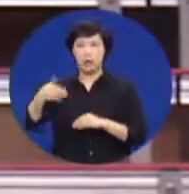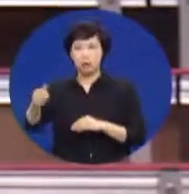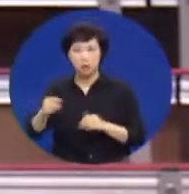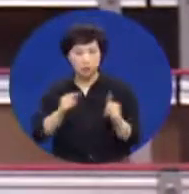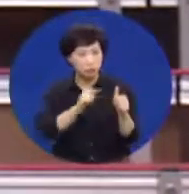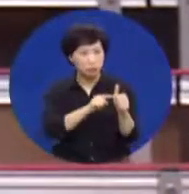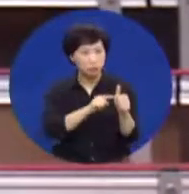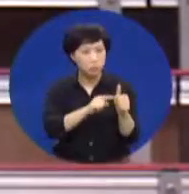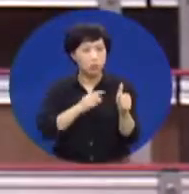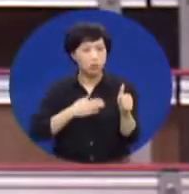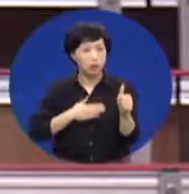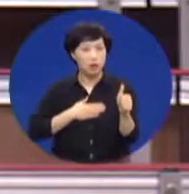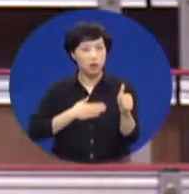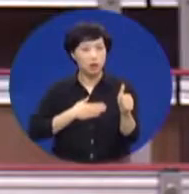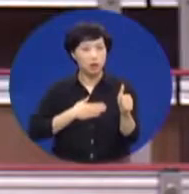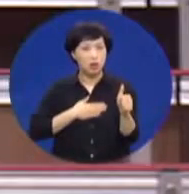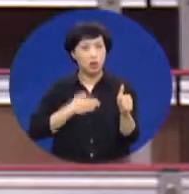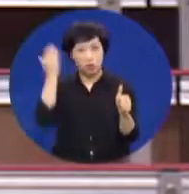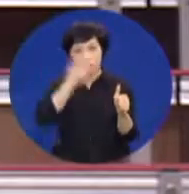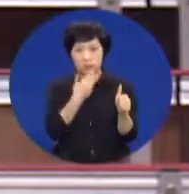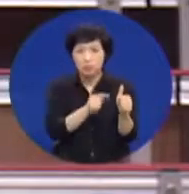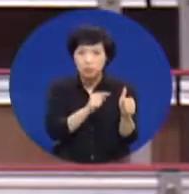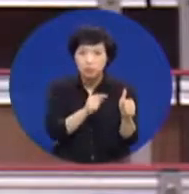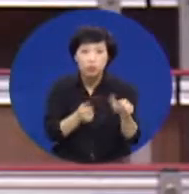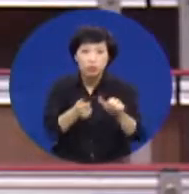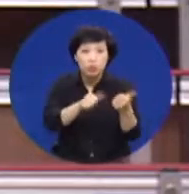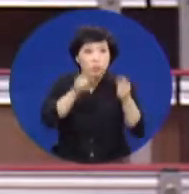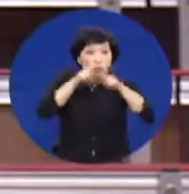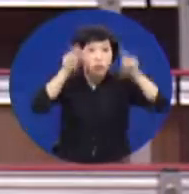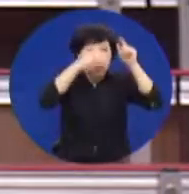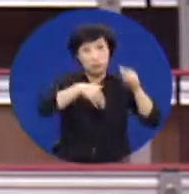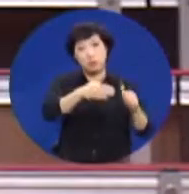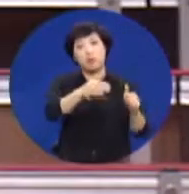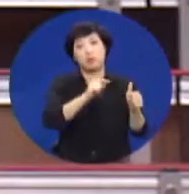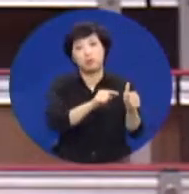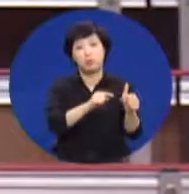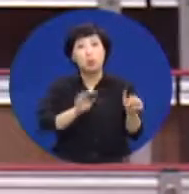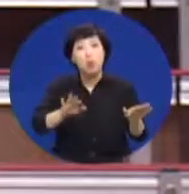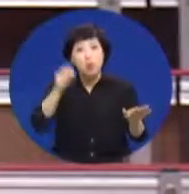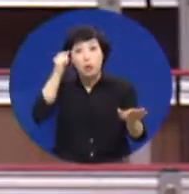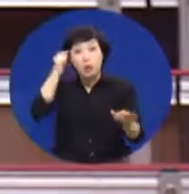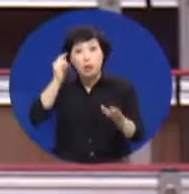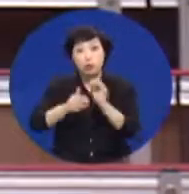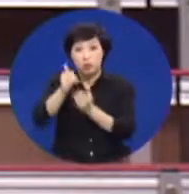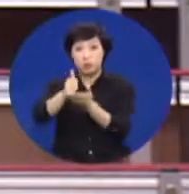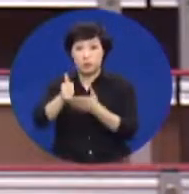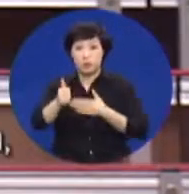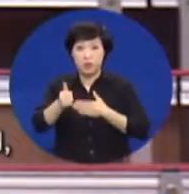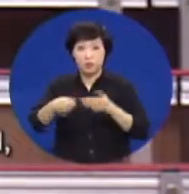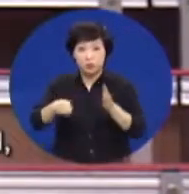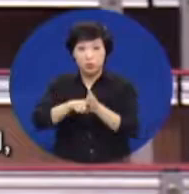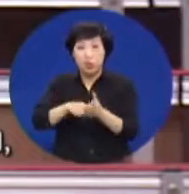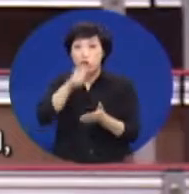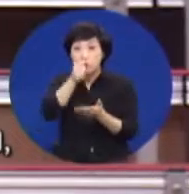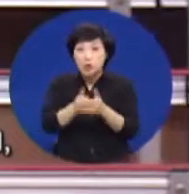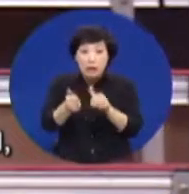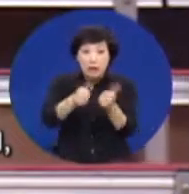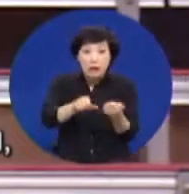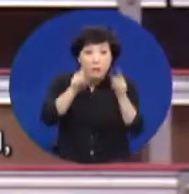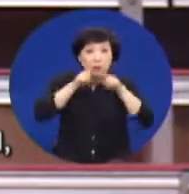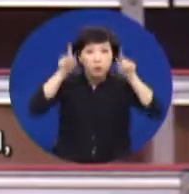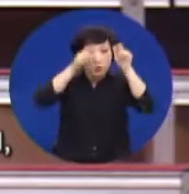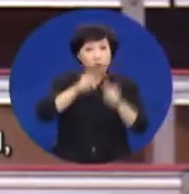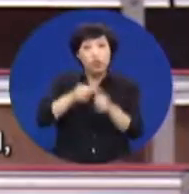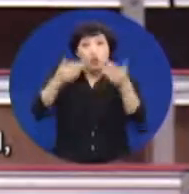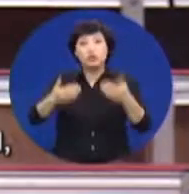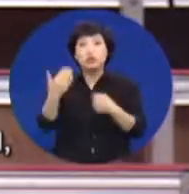가. 예수님이 날 죽어서 죄와 사망과 지옥에서 구원한 은혜 잊을 수